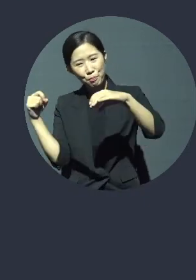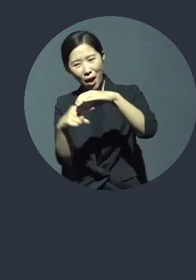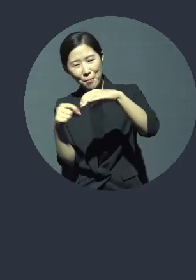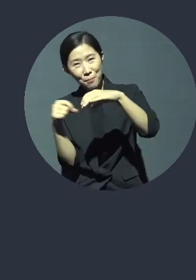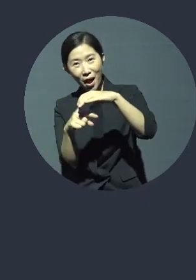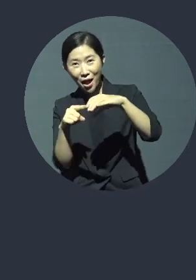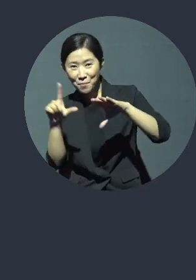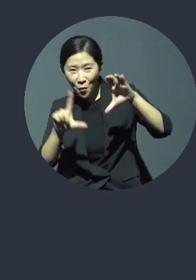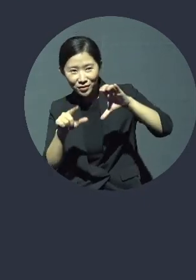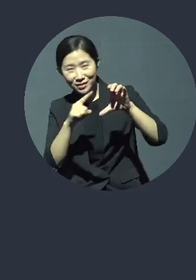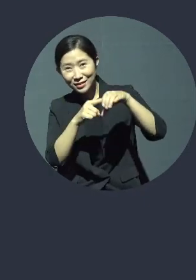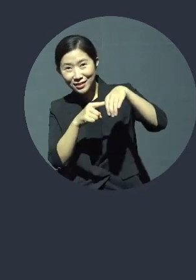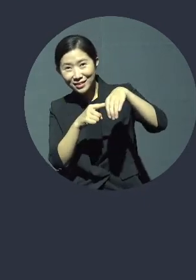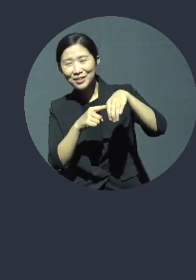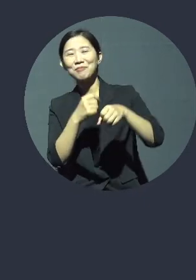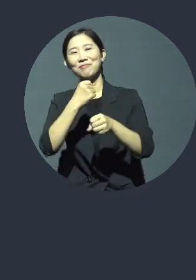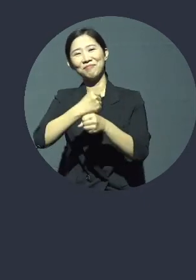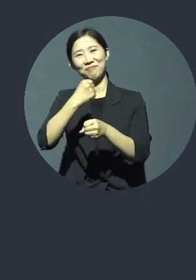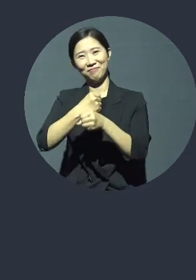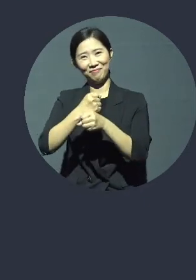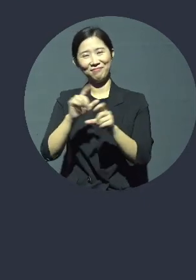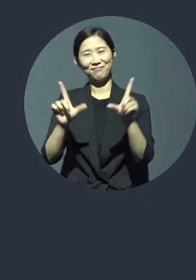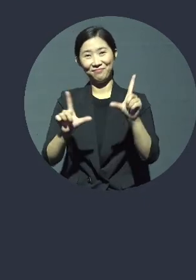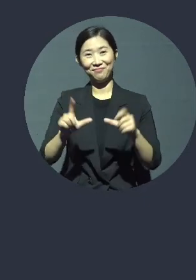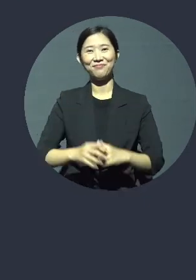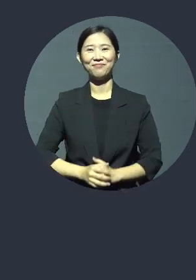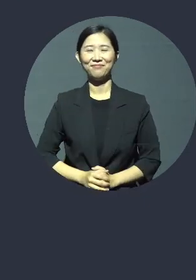그런 도구들이 아마 좋은 사례지 않을까 생각을 합니다.